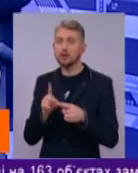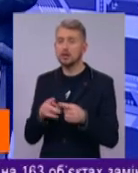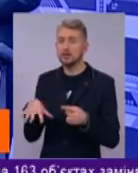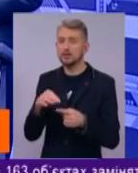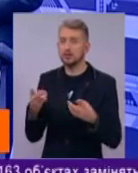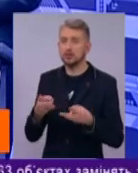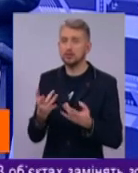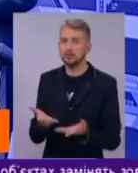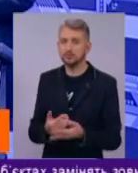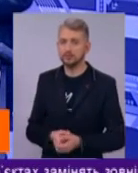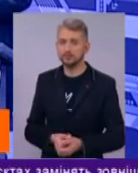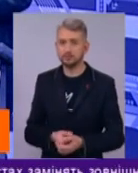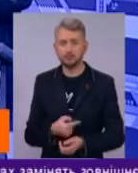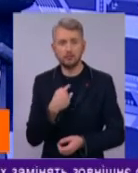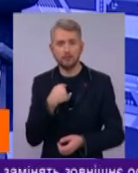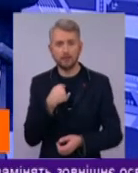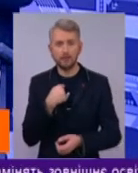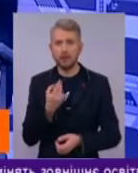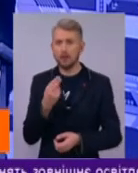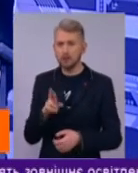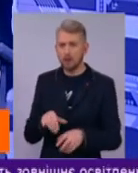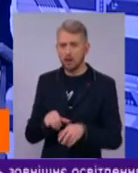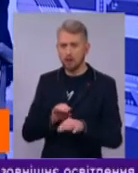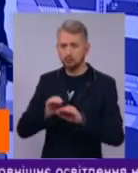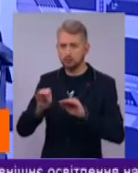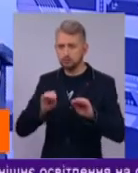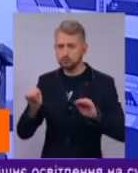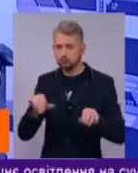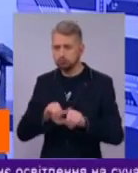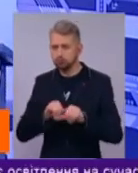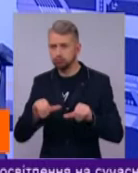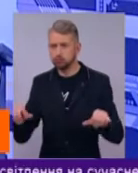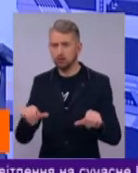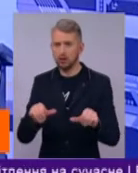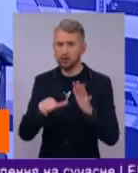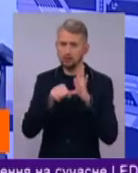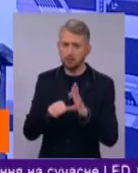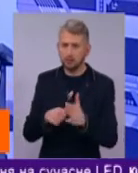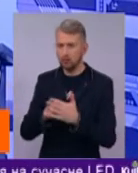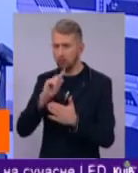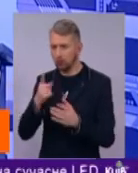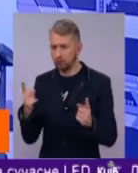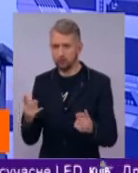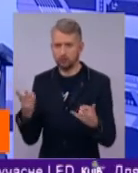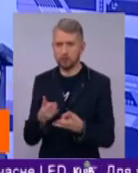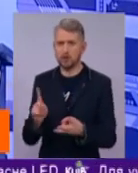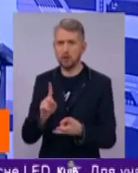потрібно. Ну, я думаю... Для розгортання, якщо я не помиляюсь, ну, від півроку до року, для того, аби від